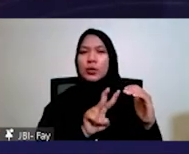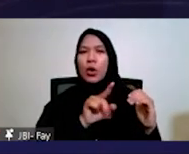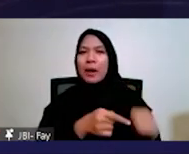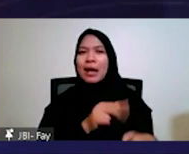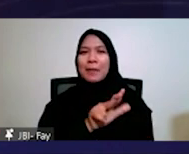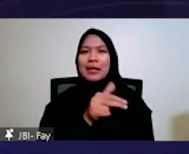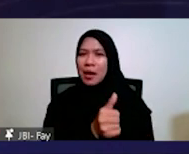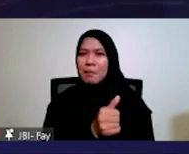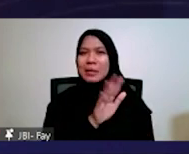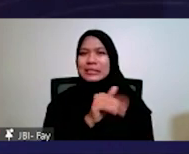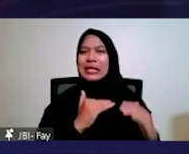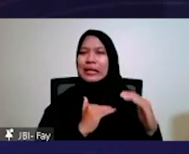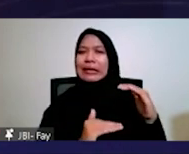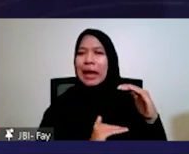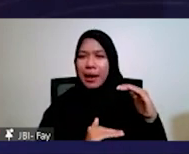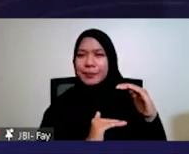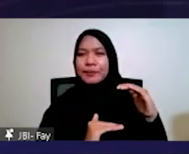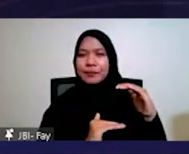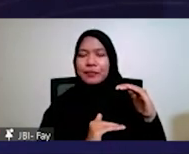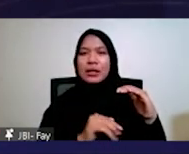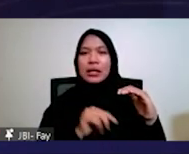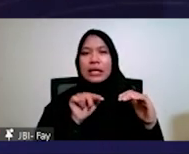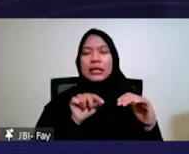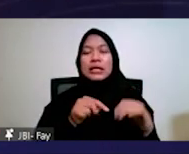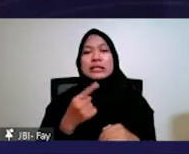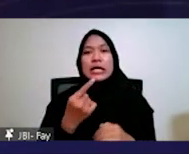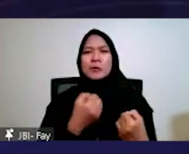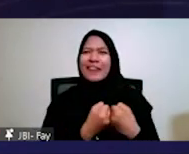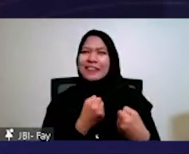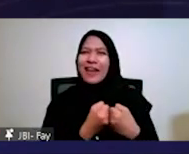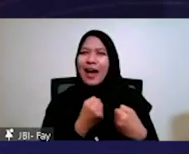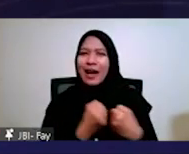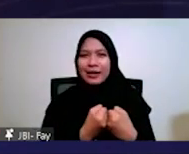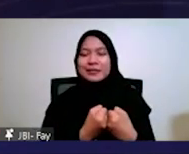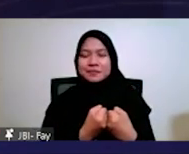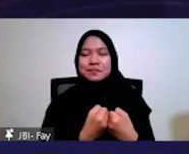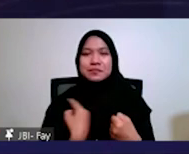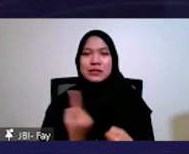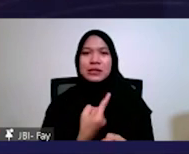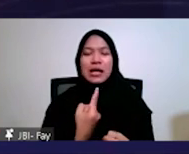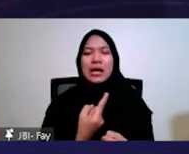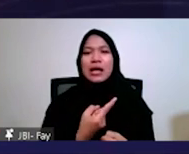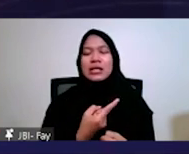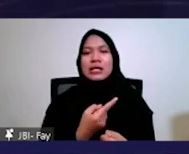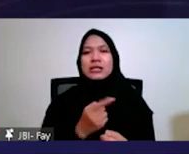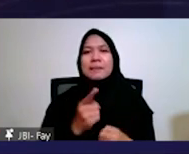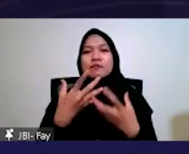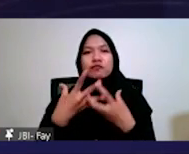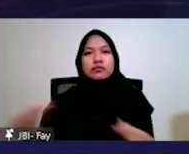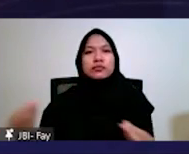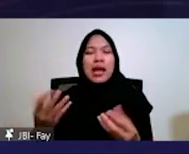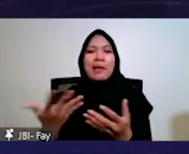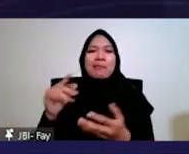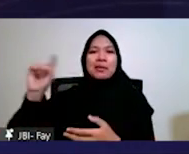masih rendah Nah inilah satu tantangan yang kita hadapi oleh karenanya diatasi oleh pemerintah